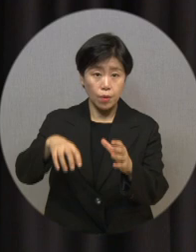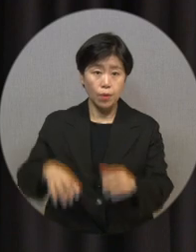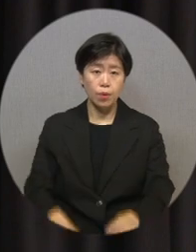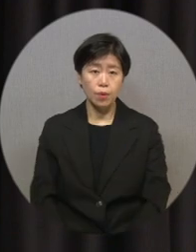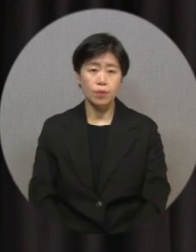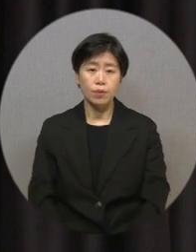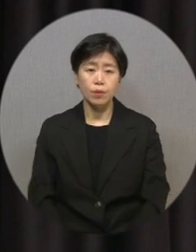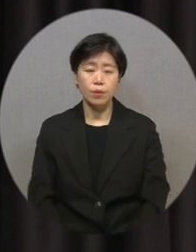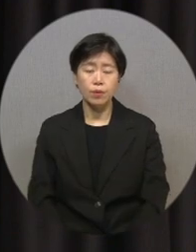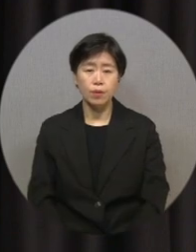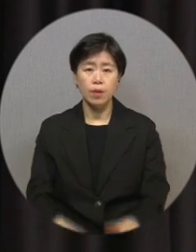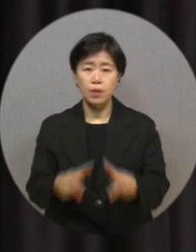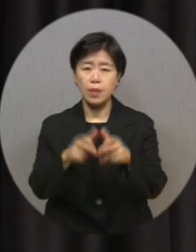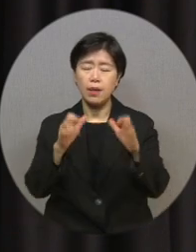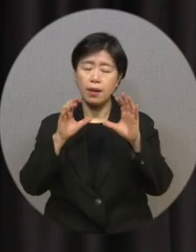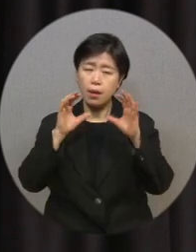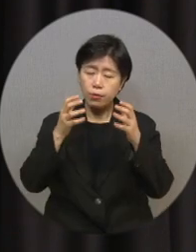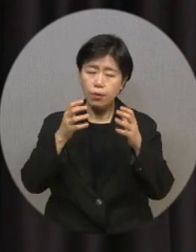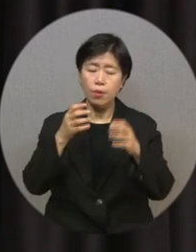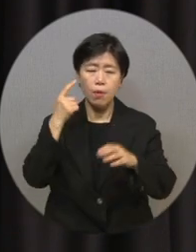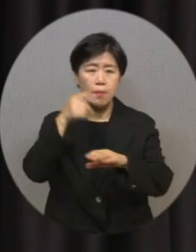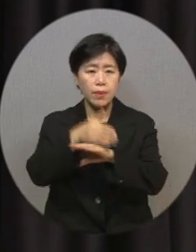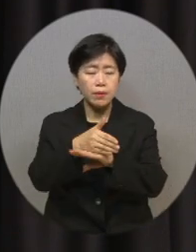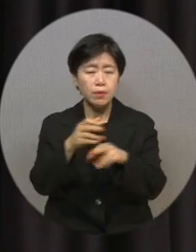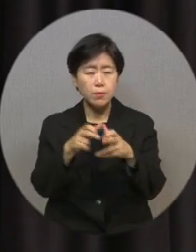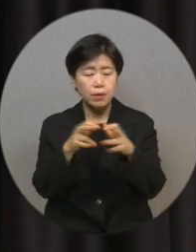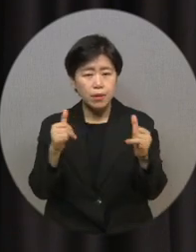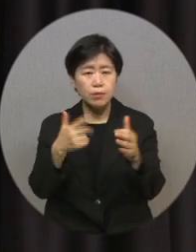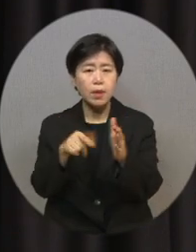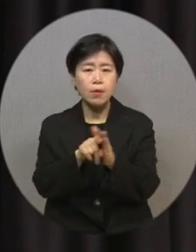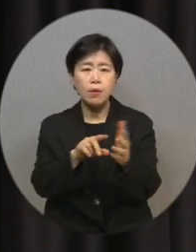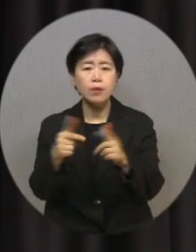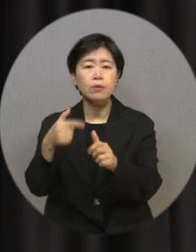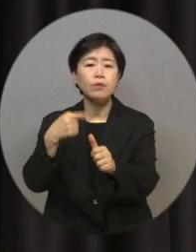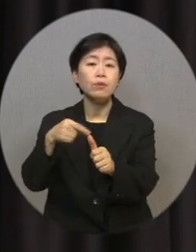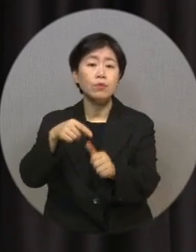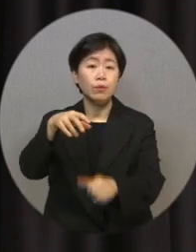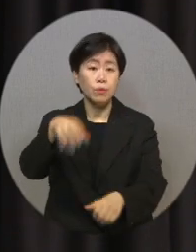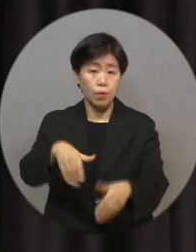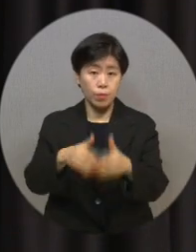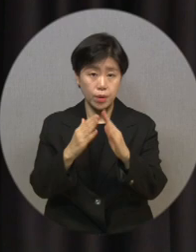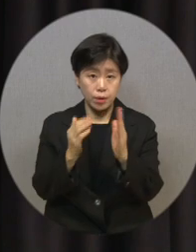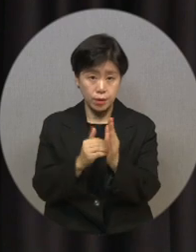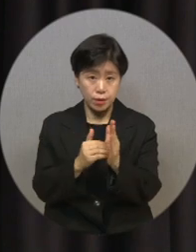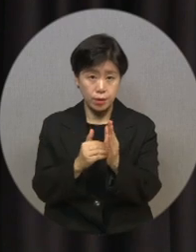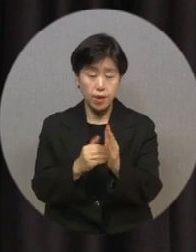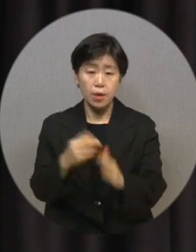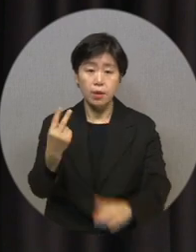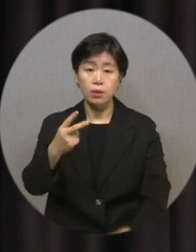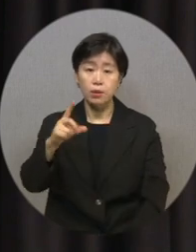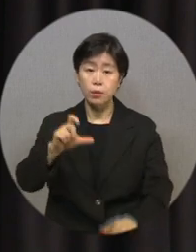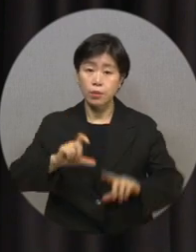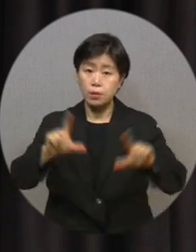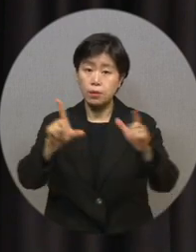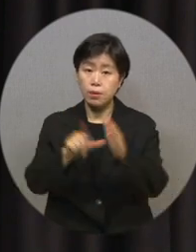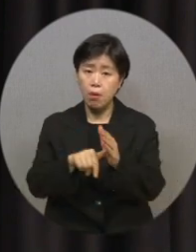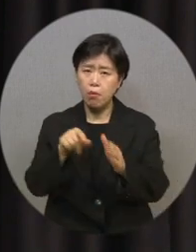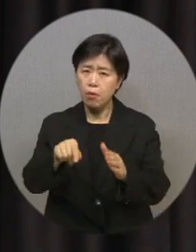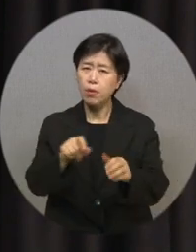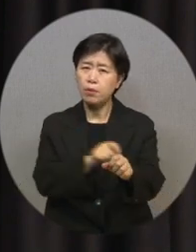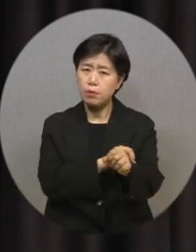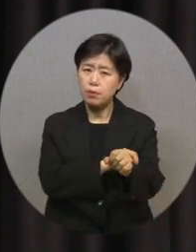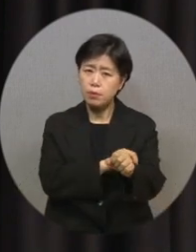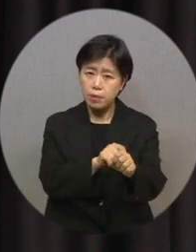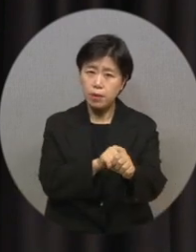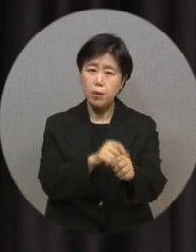있었고요 고르는 동안에 2015년에 발달 장애인을 위한 특별 지원법이 생겼습니다 그리고 그 법을